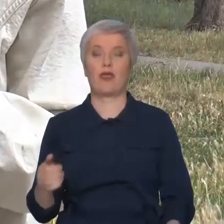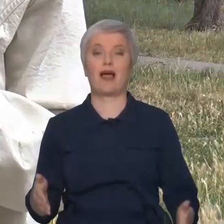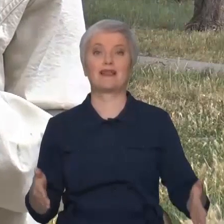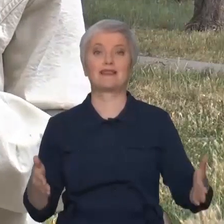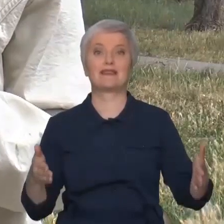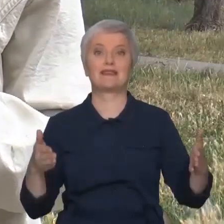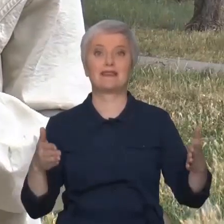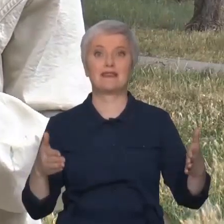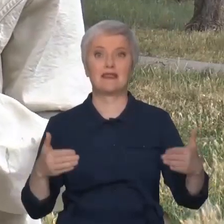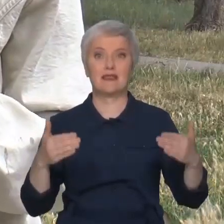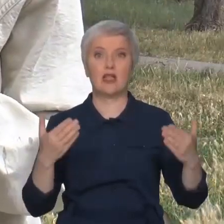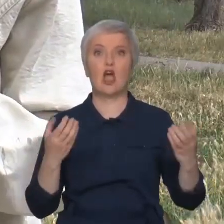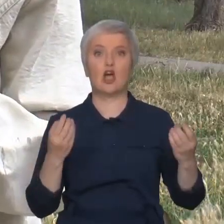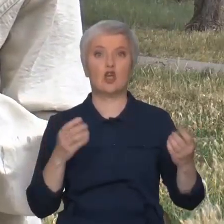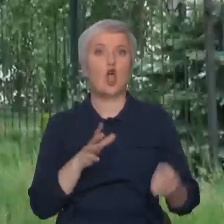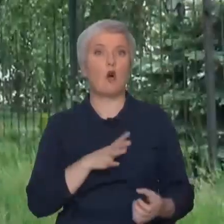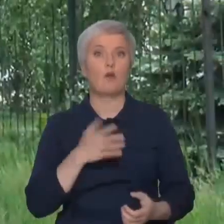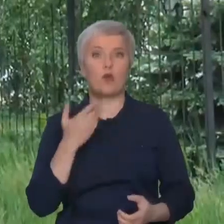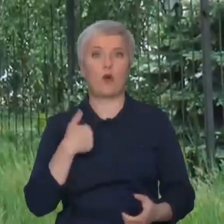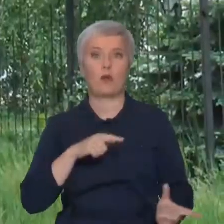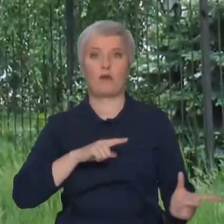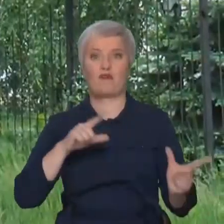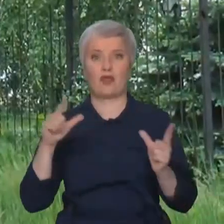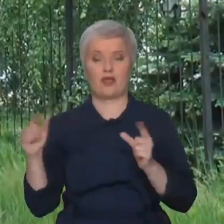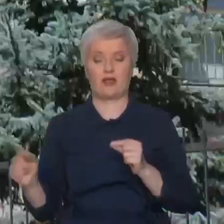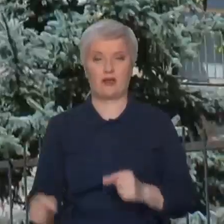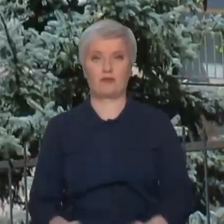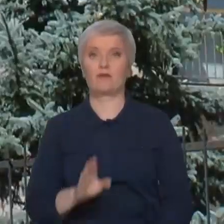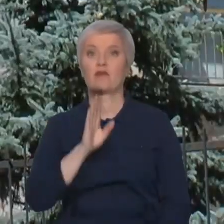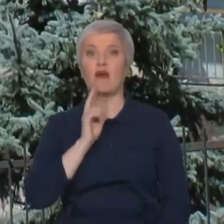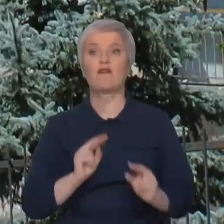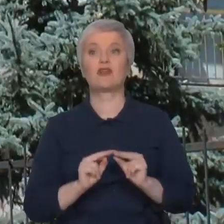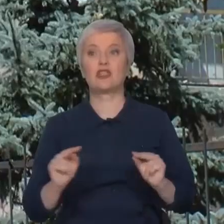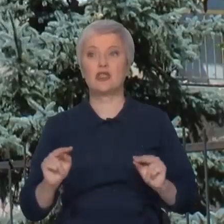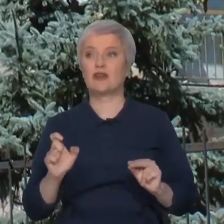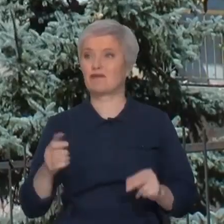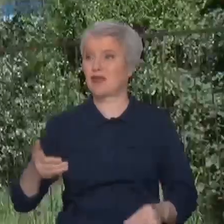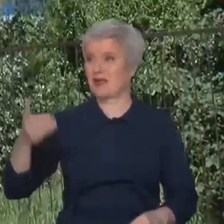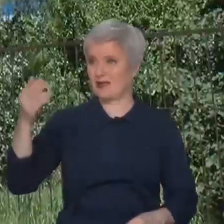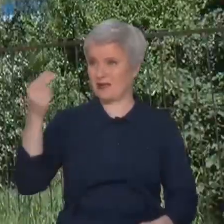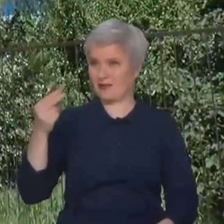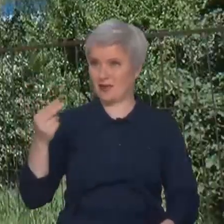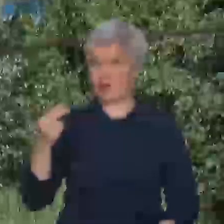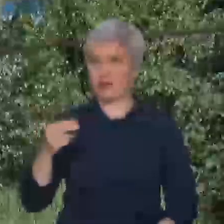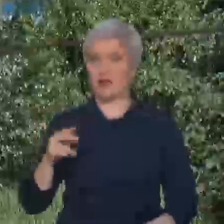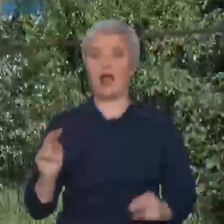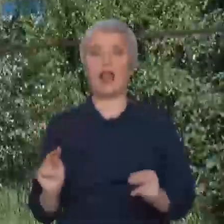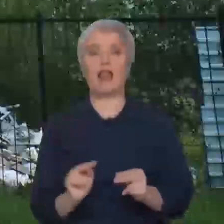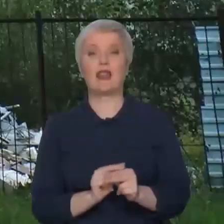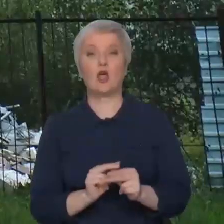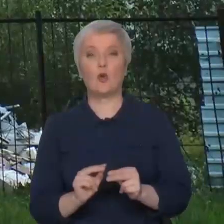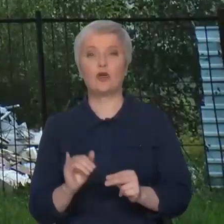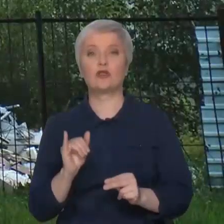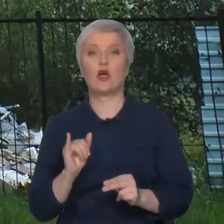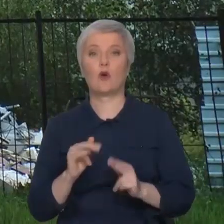стіни ще були, як ми виїхали вже. Вчителька з Авдіївського Мурала лікується у Дніпрі, розповіла, як